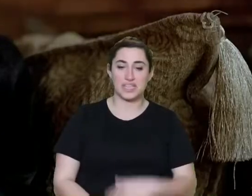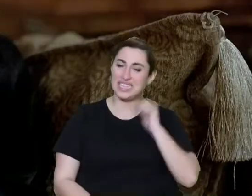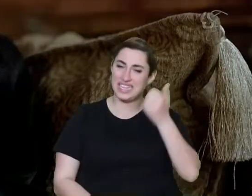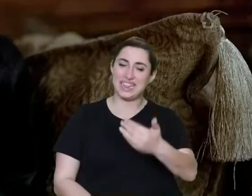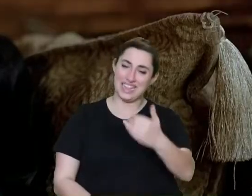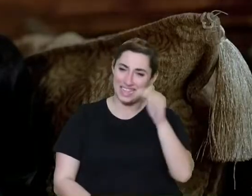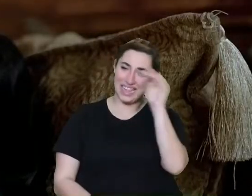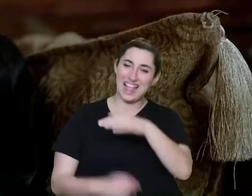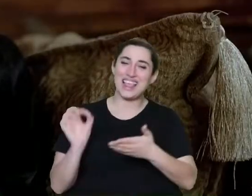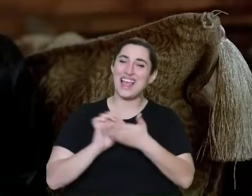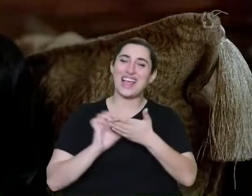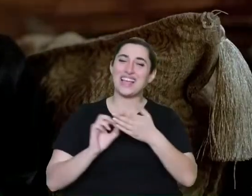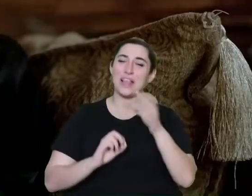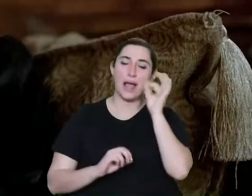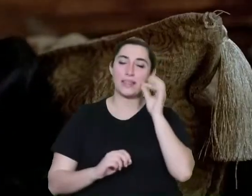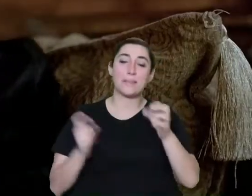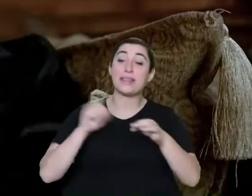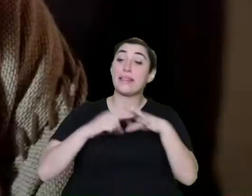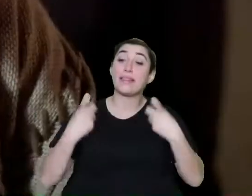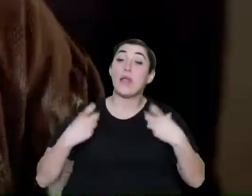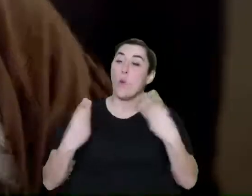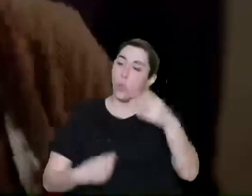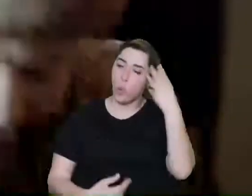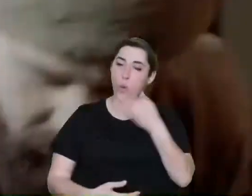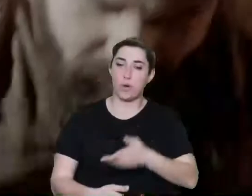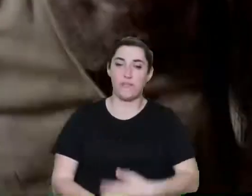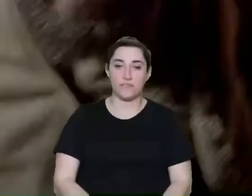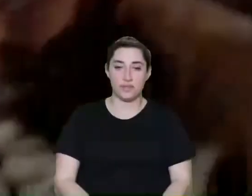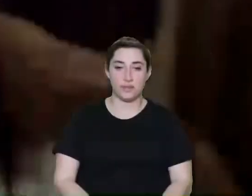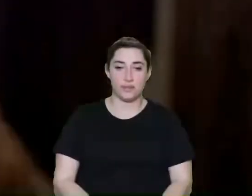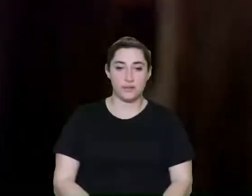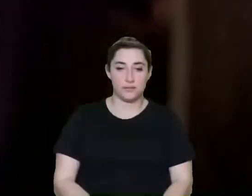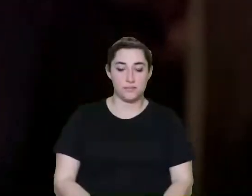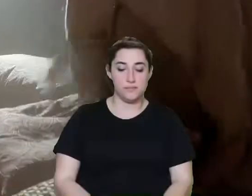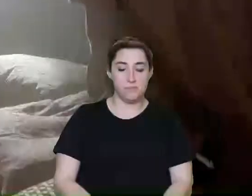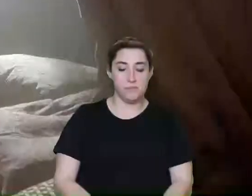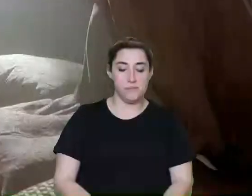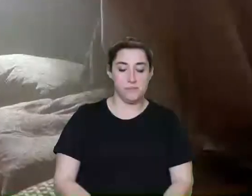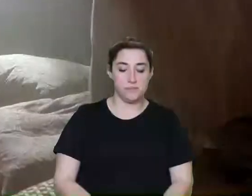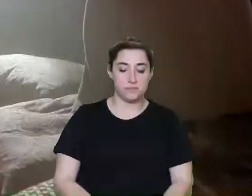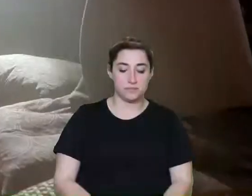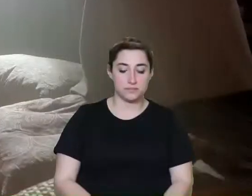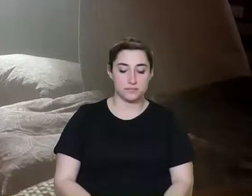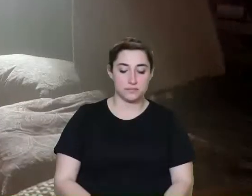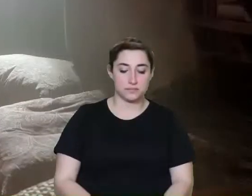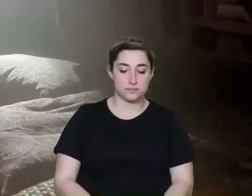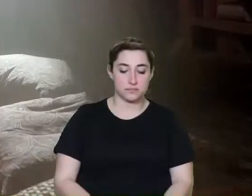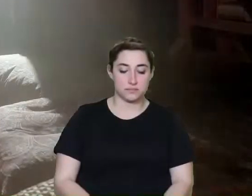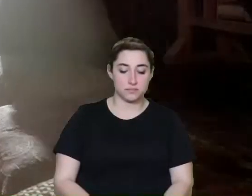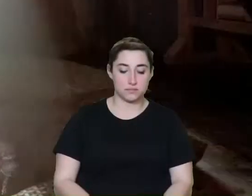Yarın var Kâtip Efendi'den tayin olduğun yeri öğren. Yunus sevinçle kalkıp önünü kavuşturarak yanına